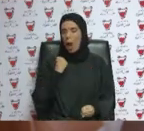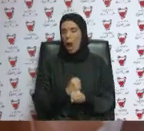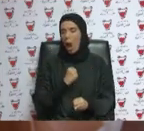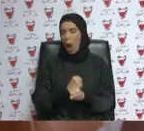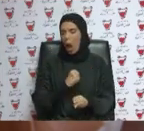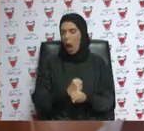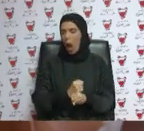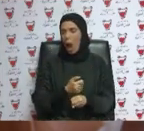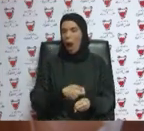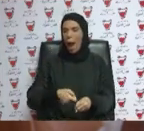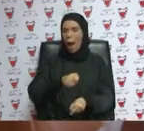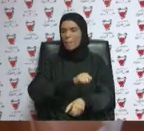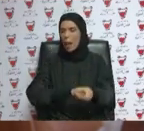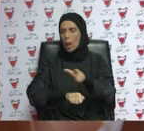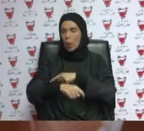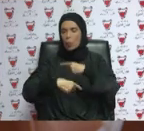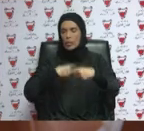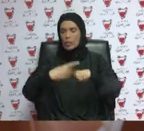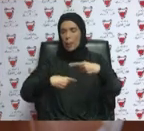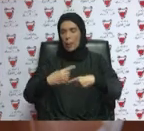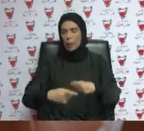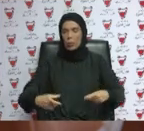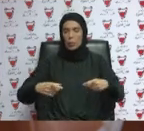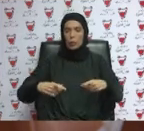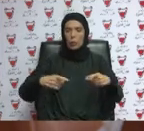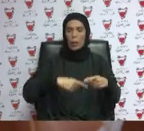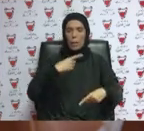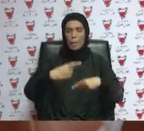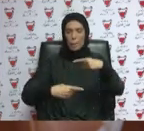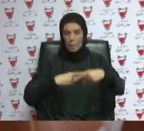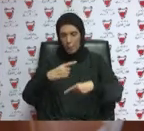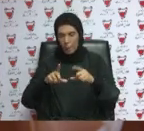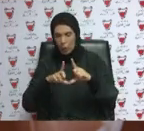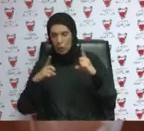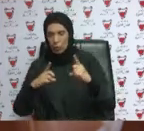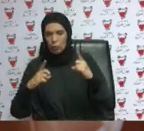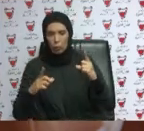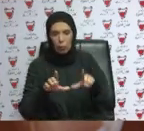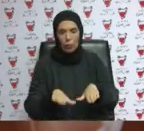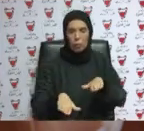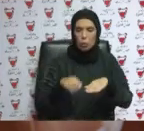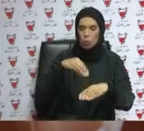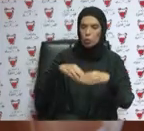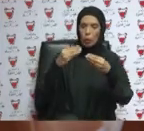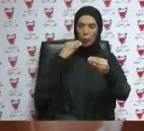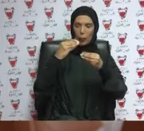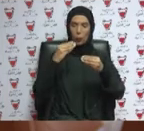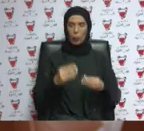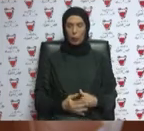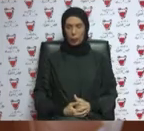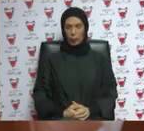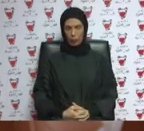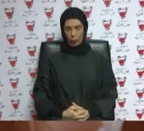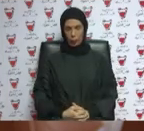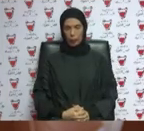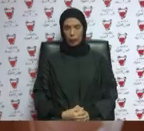بذلها خلال هذه الفترة واجتماع المتواصل مع اللجان المجلس في مجلس النواب ومجلس الشورى. طبعا